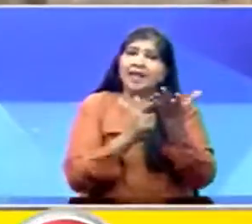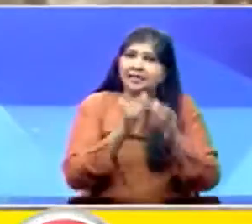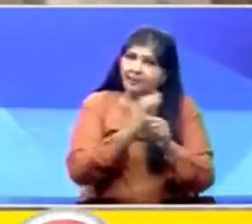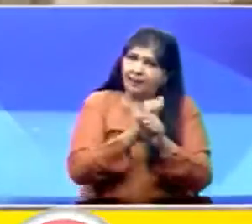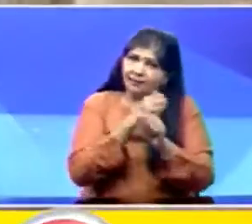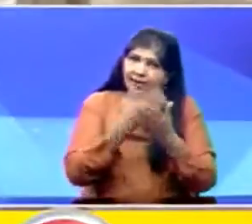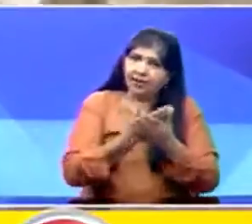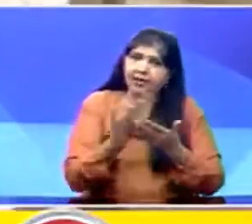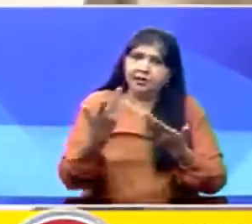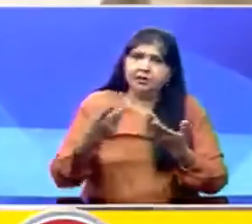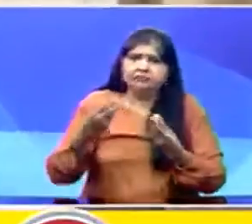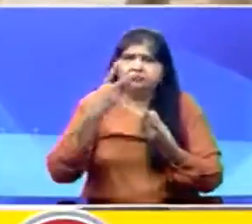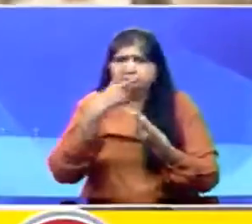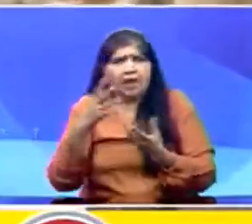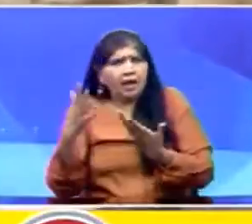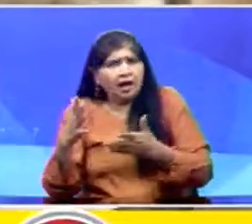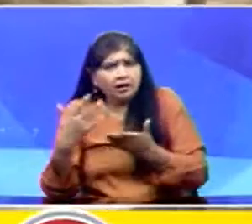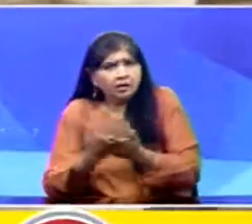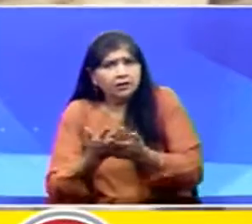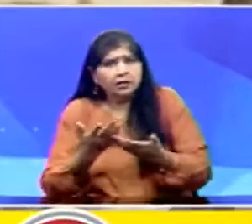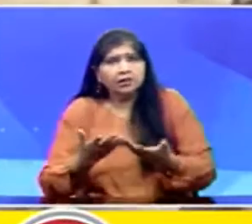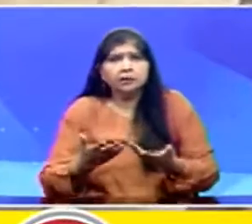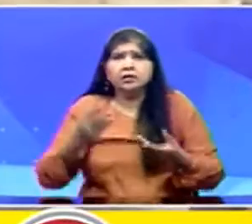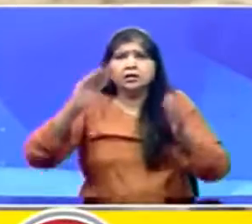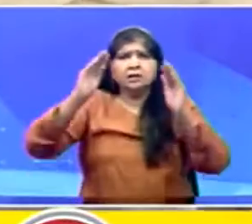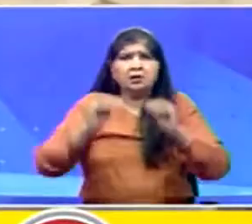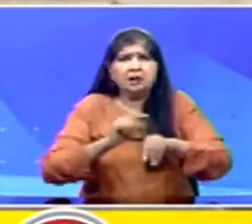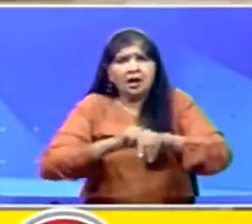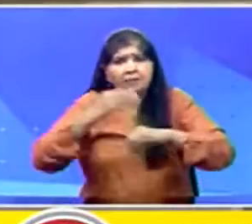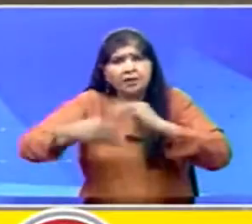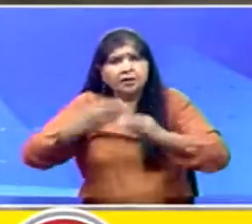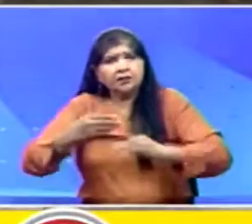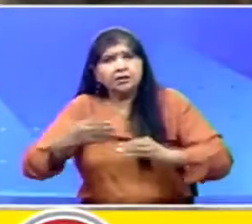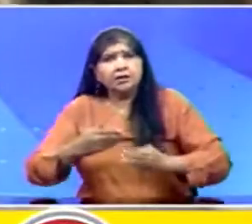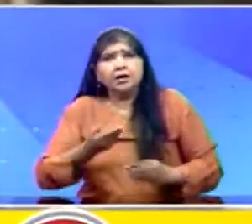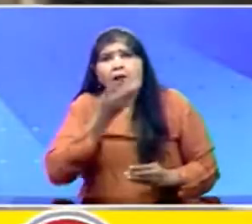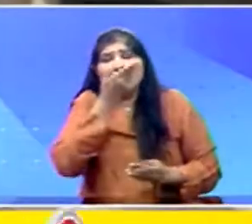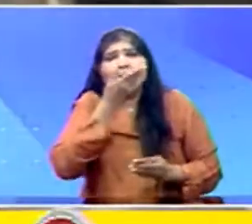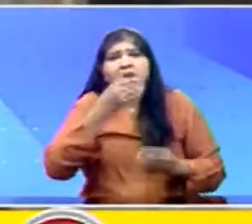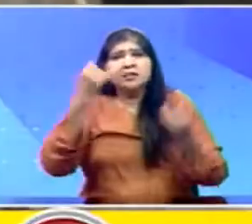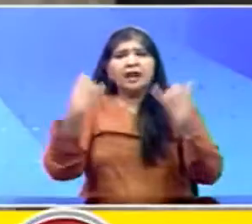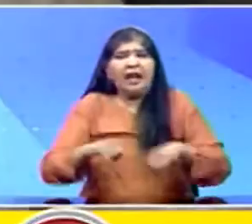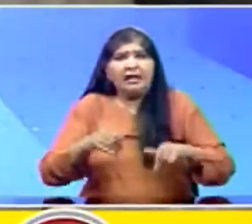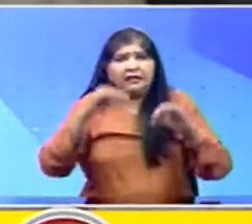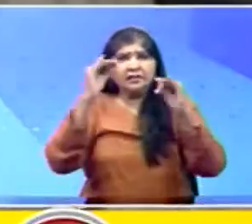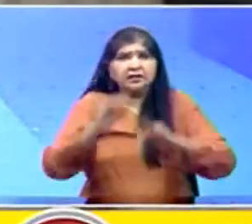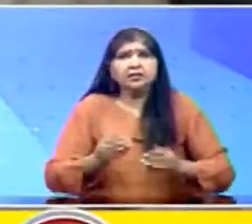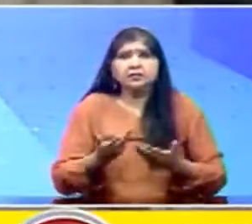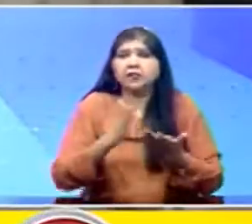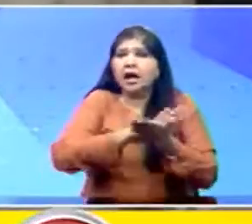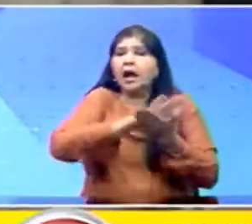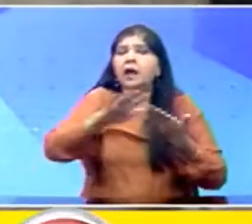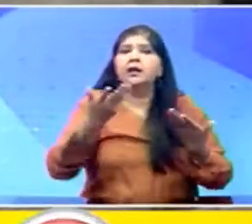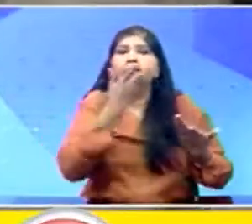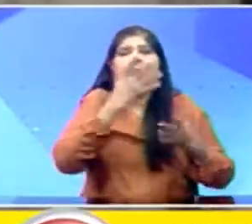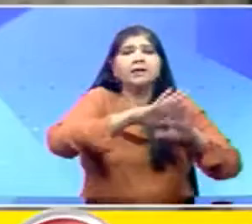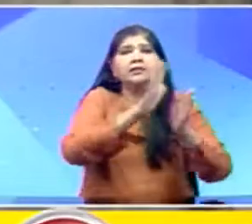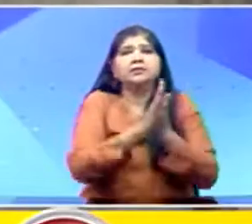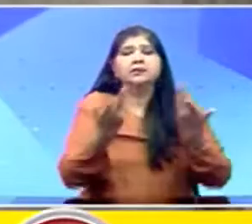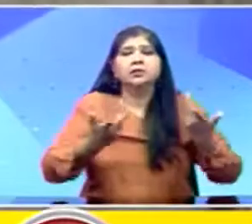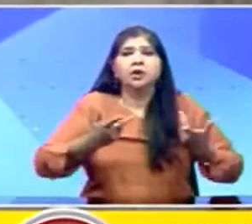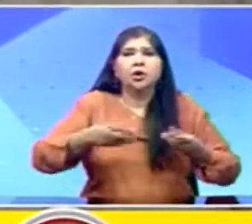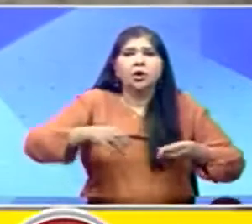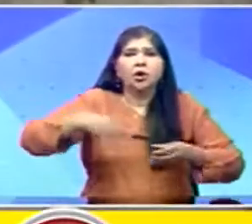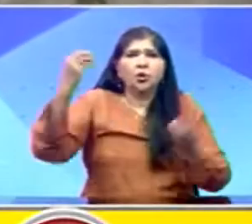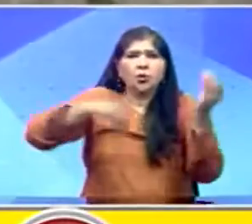उपेक्षा के कारण धीरे धीरे ये जगर दिरान होती गई और